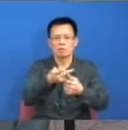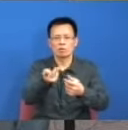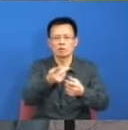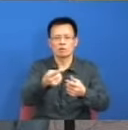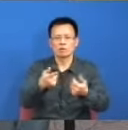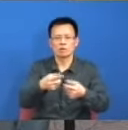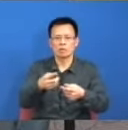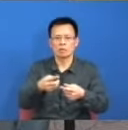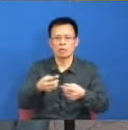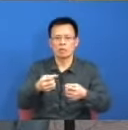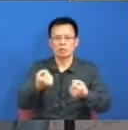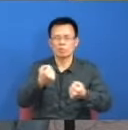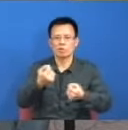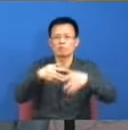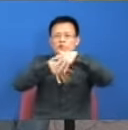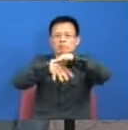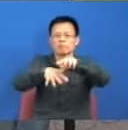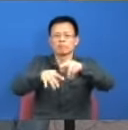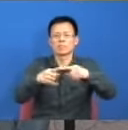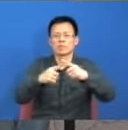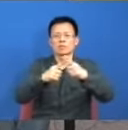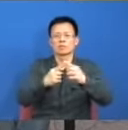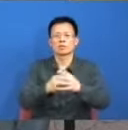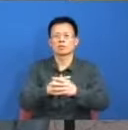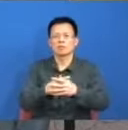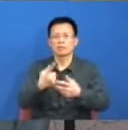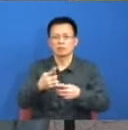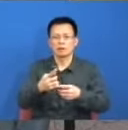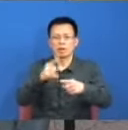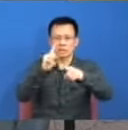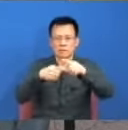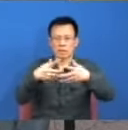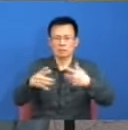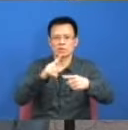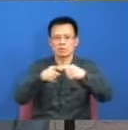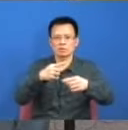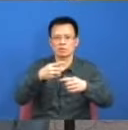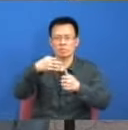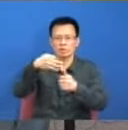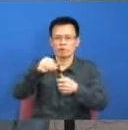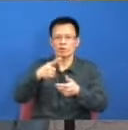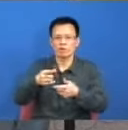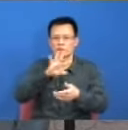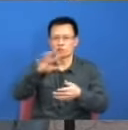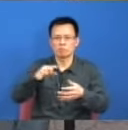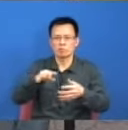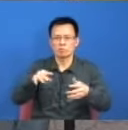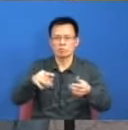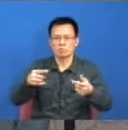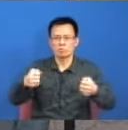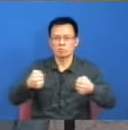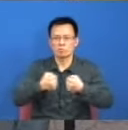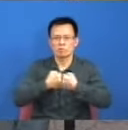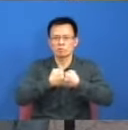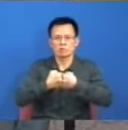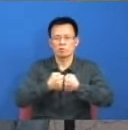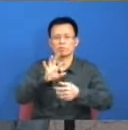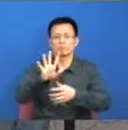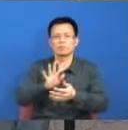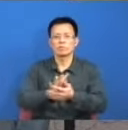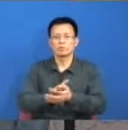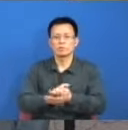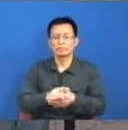人士。我以為你喺呢啲大前提上面應該係啊大是大非，唔會有乜嘢唔同嘅觀，唔會有矛盾嘅嚇。 唔會。